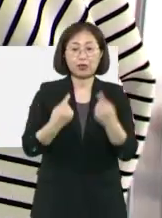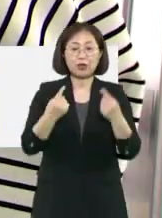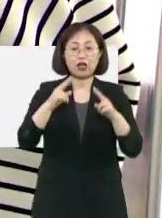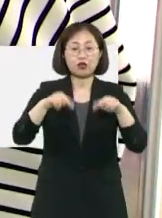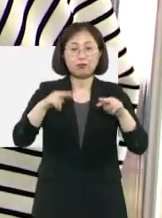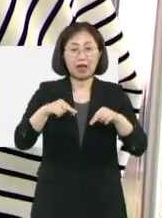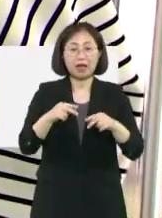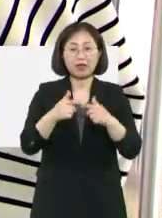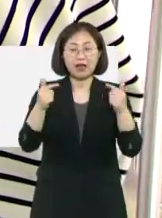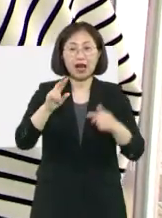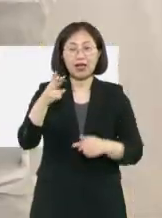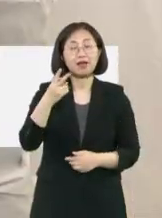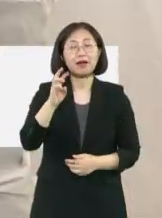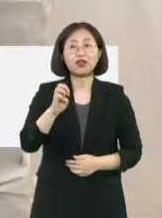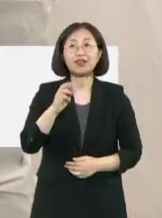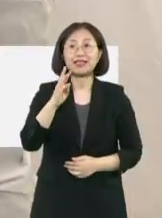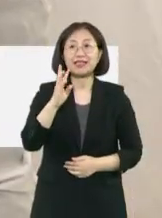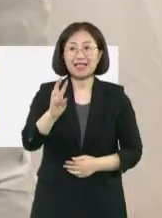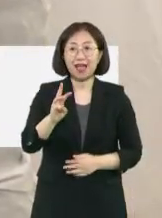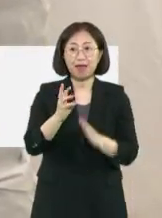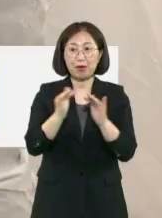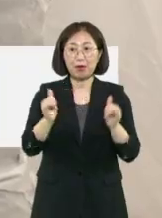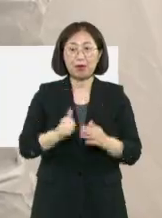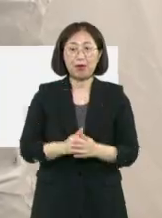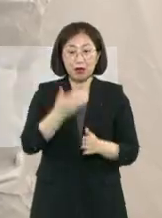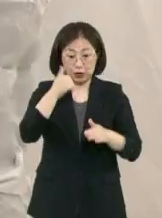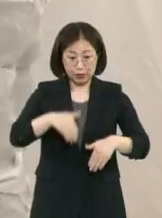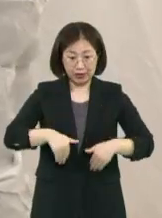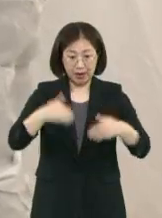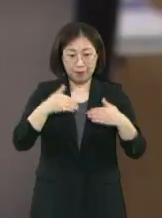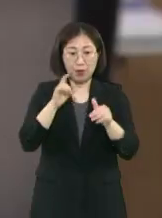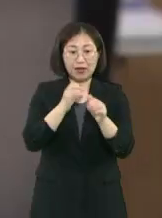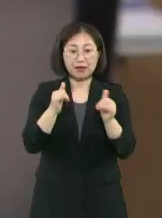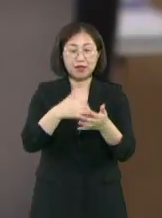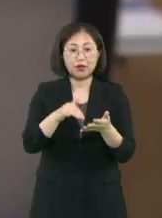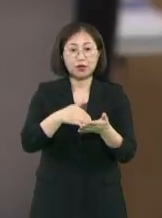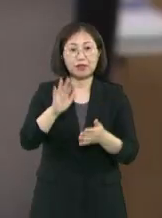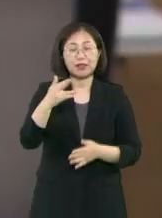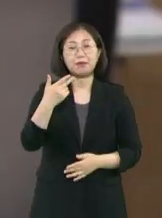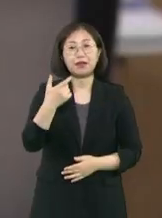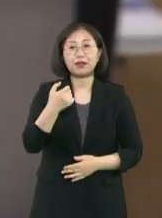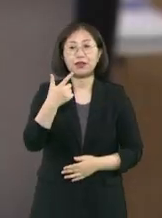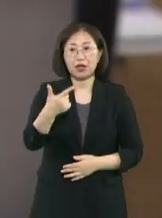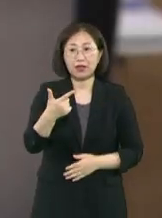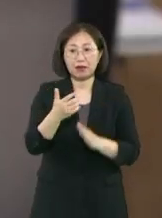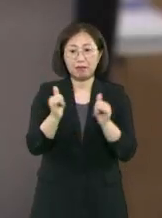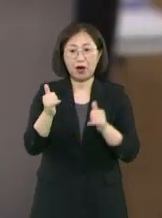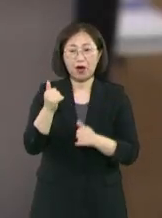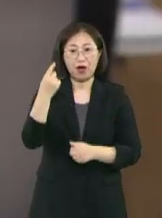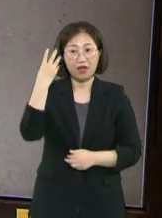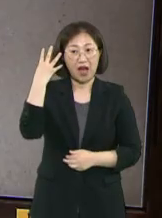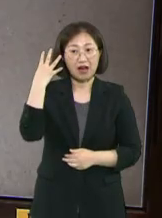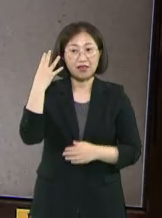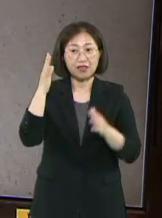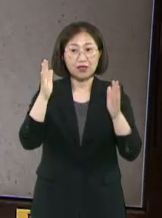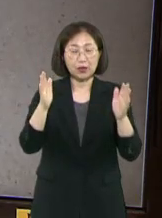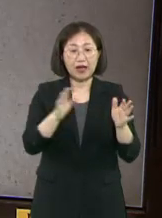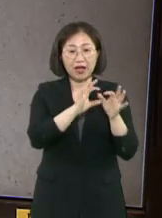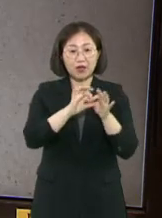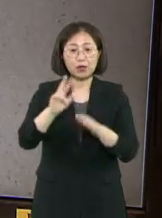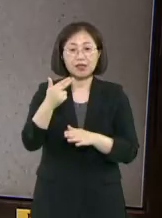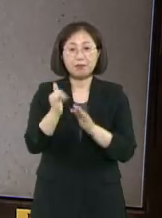늘어난 233명 증가했습니다. 충남도 확진자가 786명으로 역시 사흘째 700명을 돌파하는